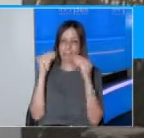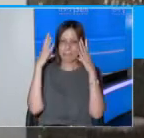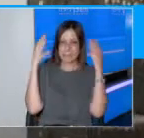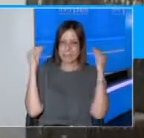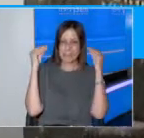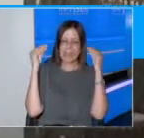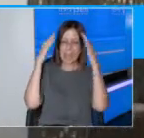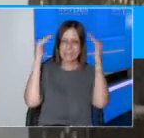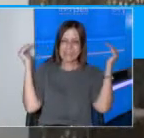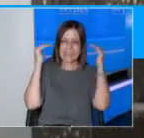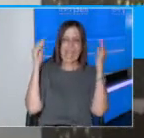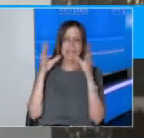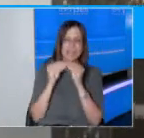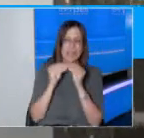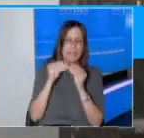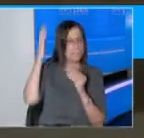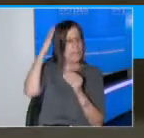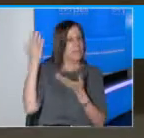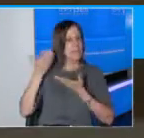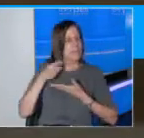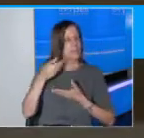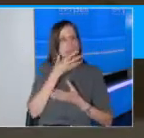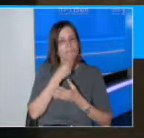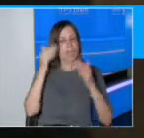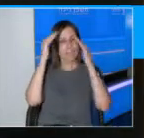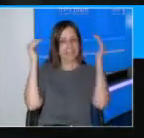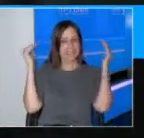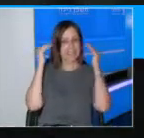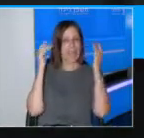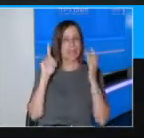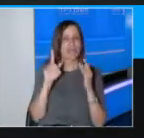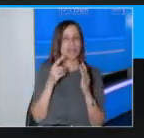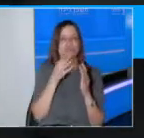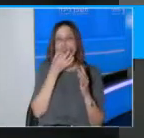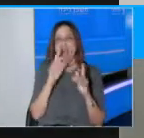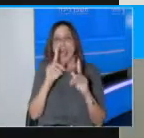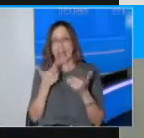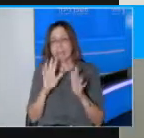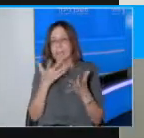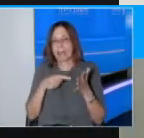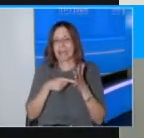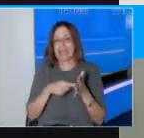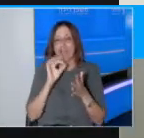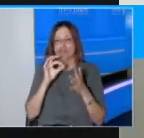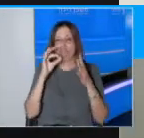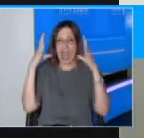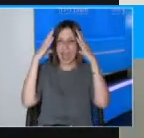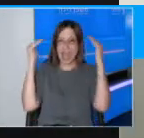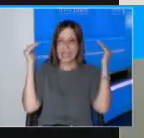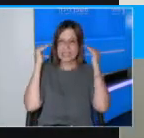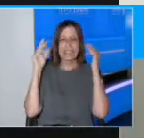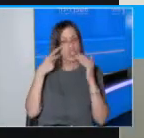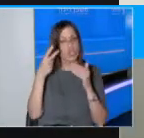בנט, מקבל אותו מאוד יפה בשארם א-שייח, במצרים, אבל למה? זאת אומרת, יש מטרה גם לסיסי, המטרה של הסיסי זה להיות שחקן